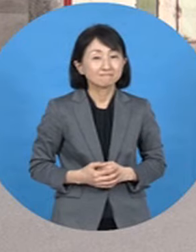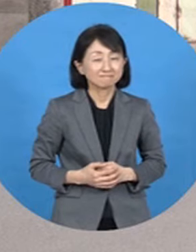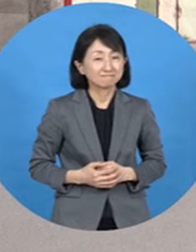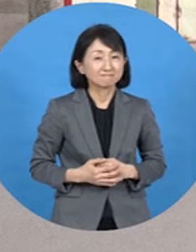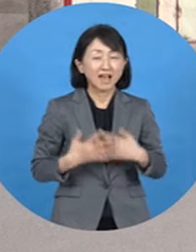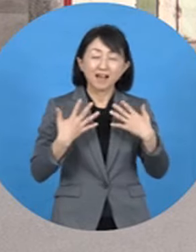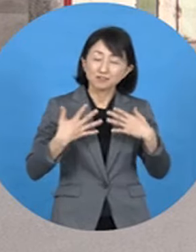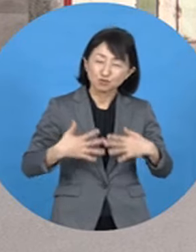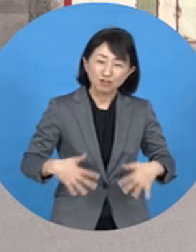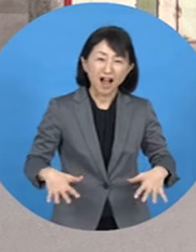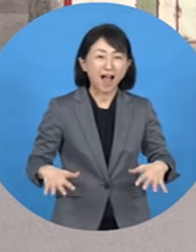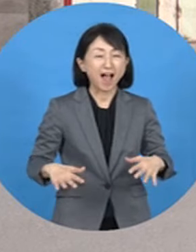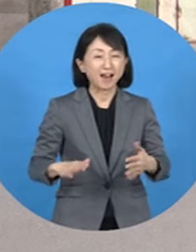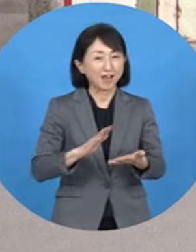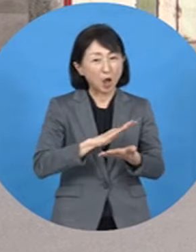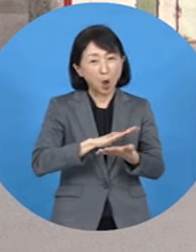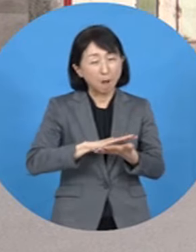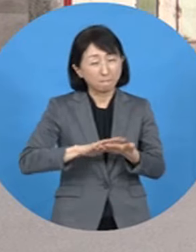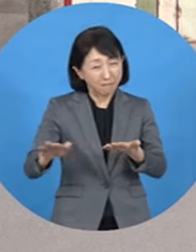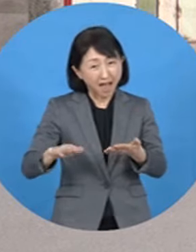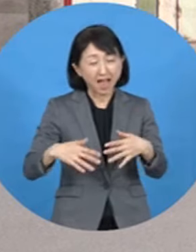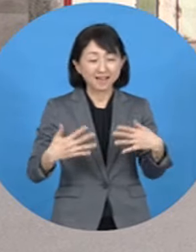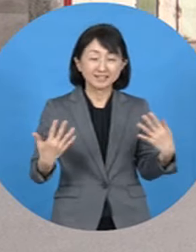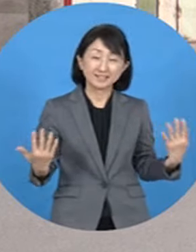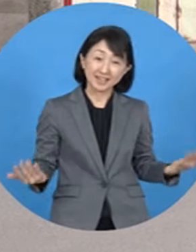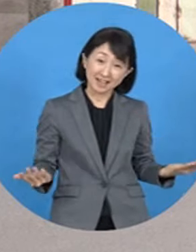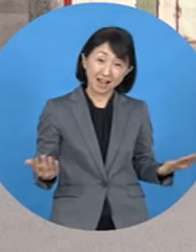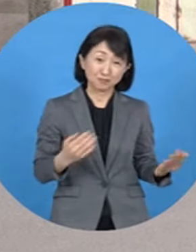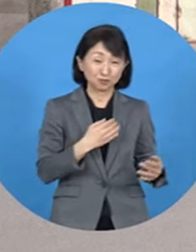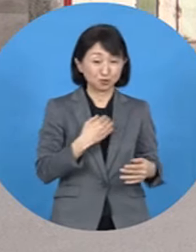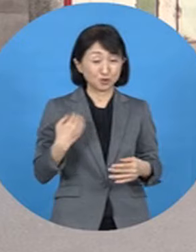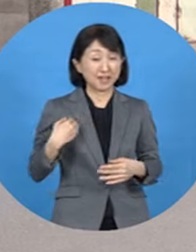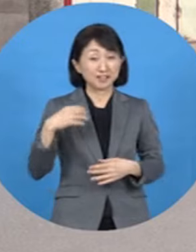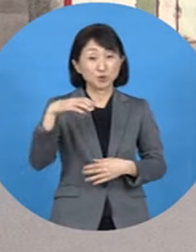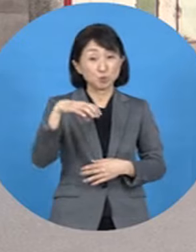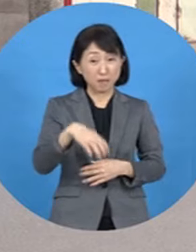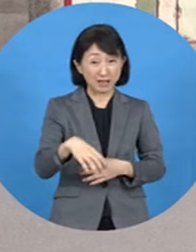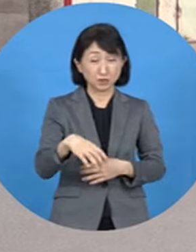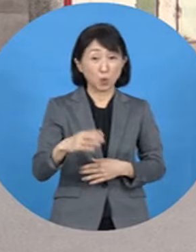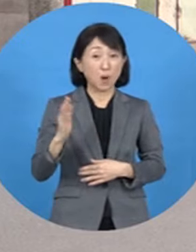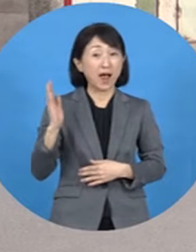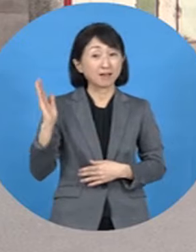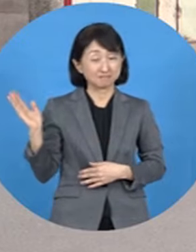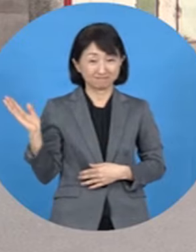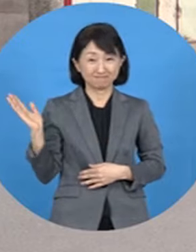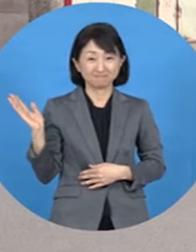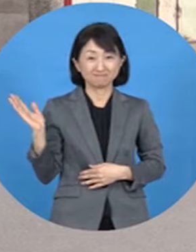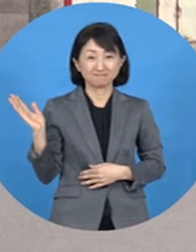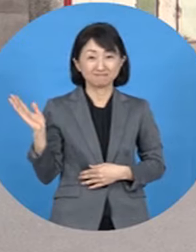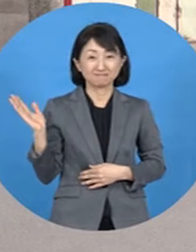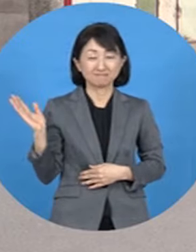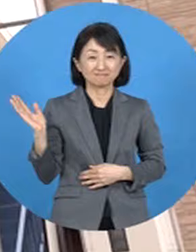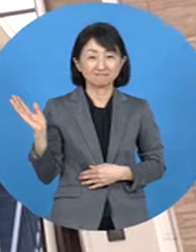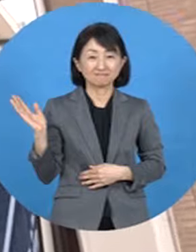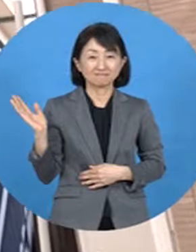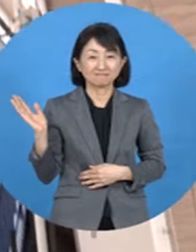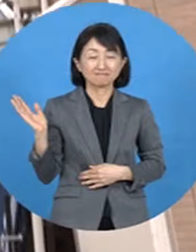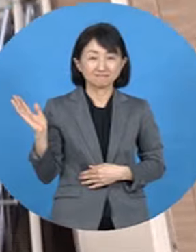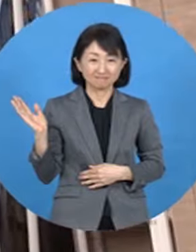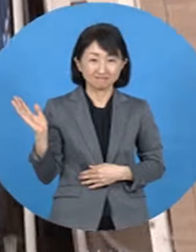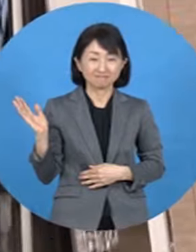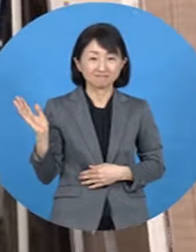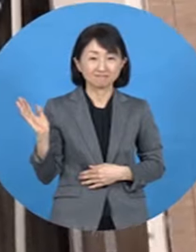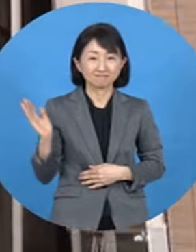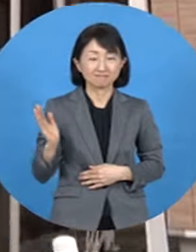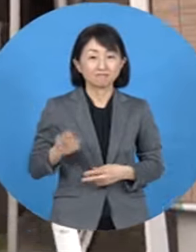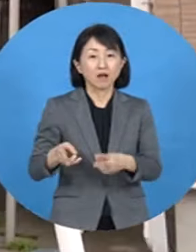リラックスして疲れた体を癒してくれると言ったらお風呂ということで、こちらに来ています。